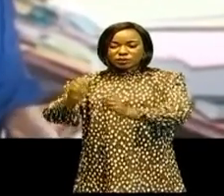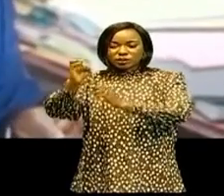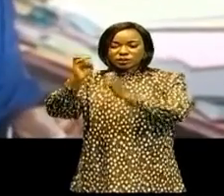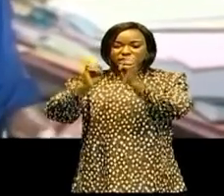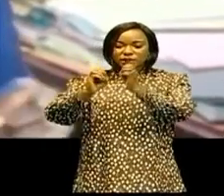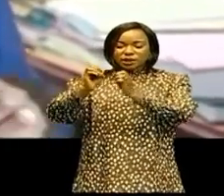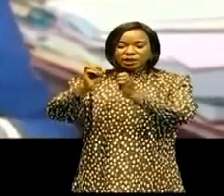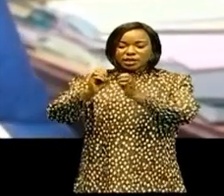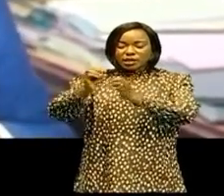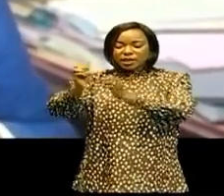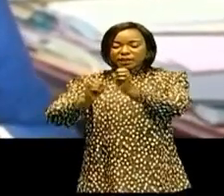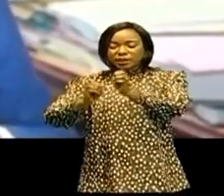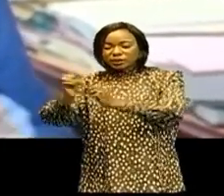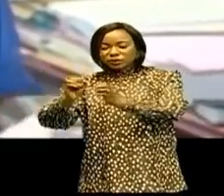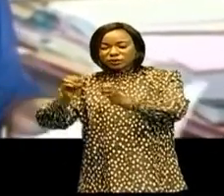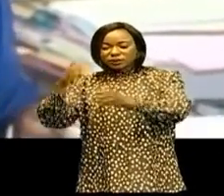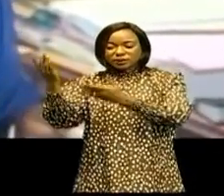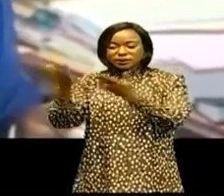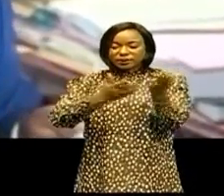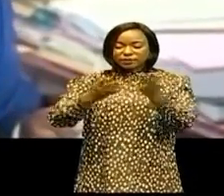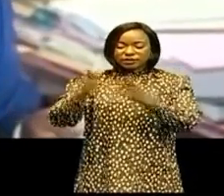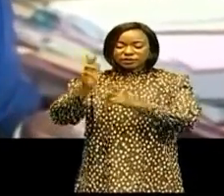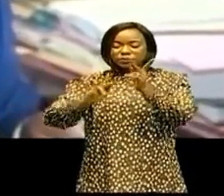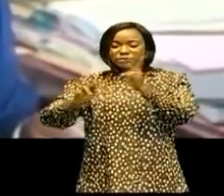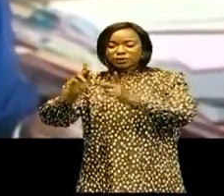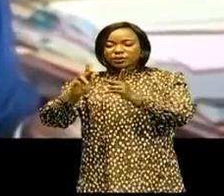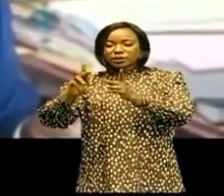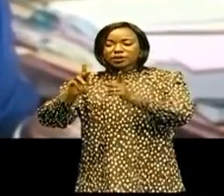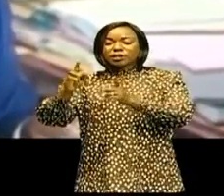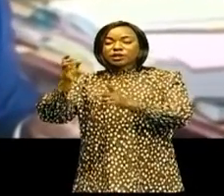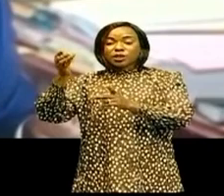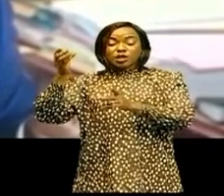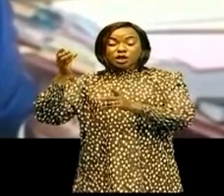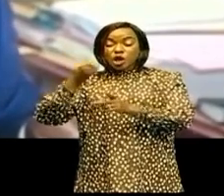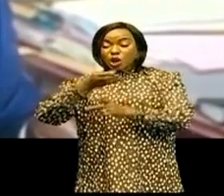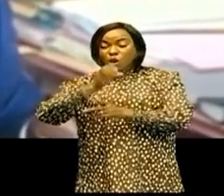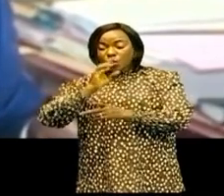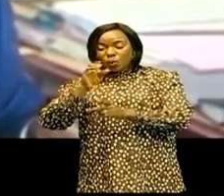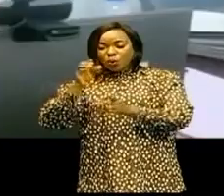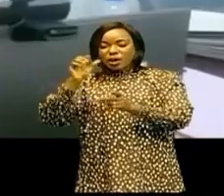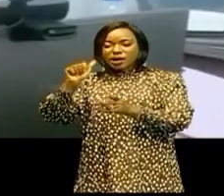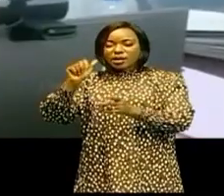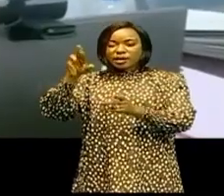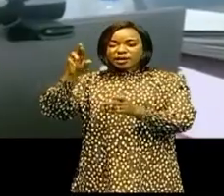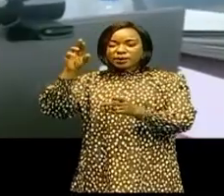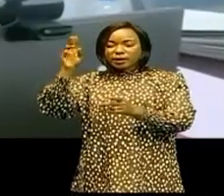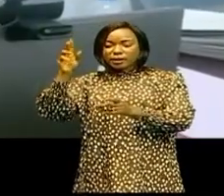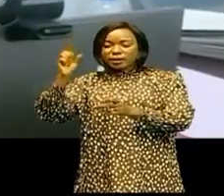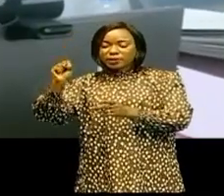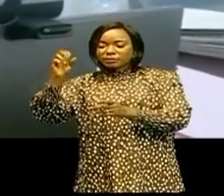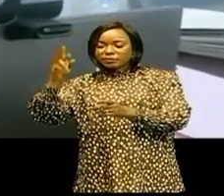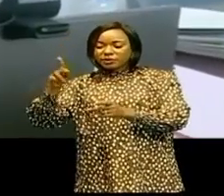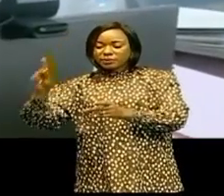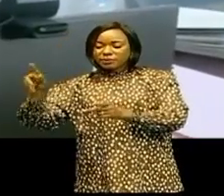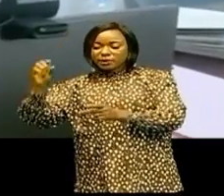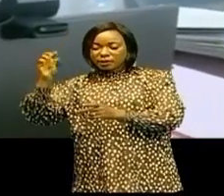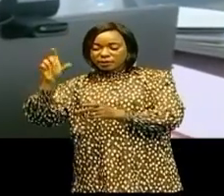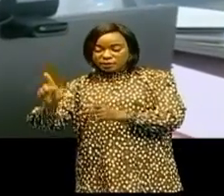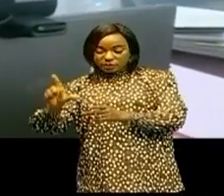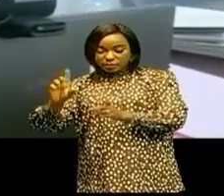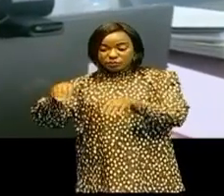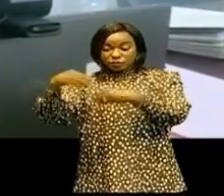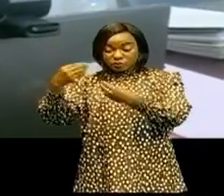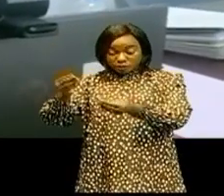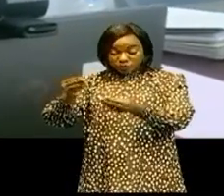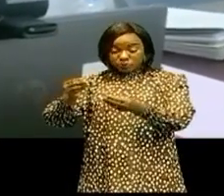régulation du service public de l'eau, en sigle ARSPE. Dotée d'une personnalité